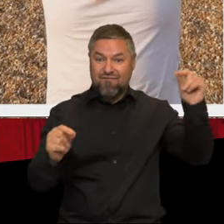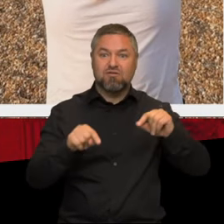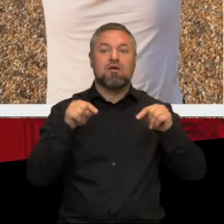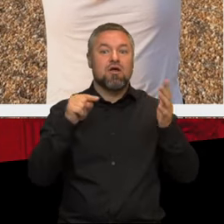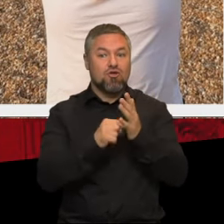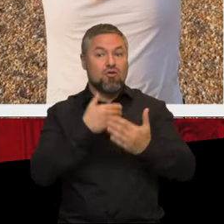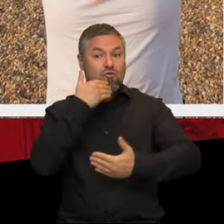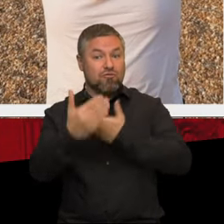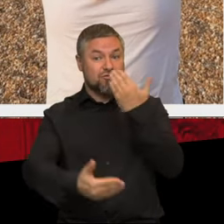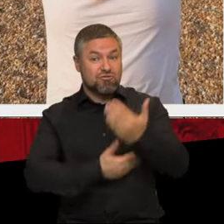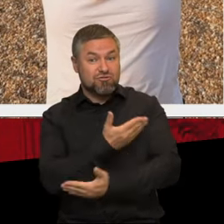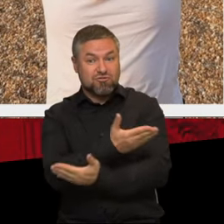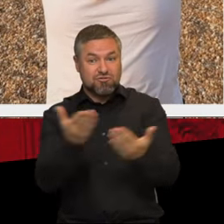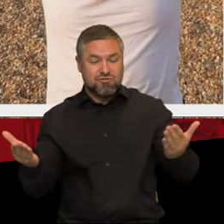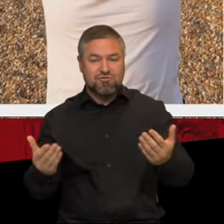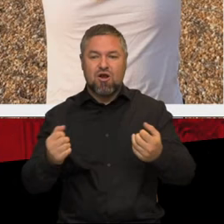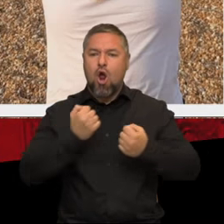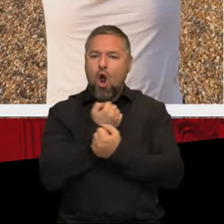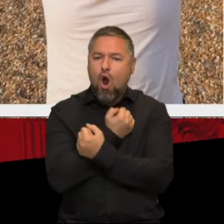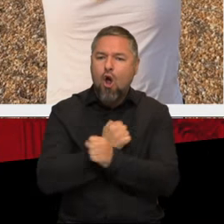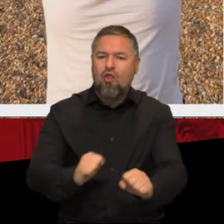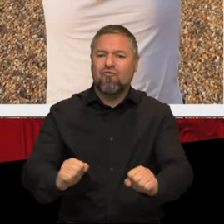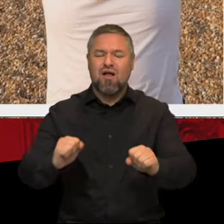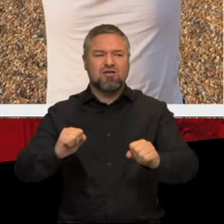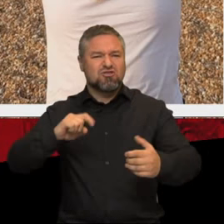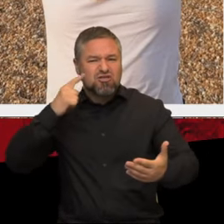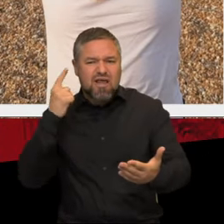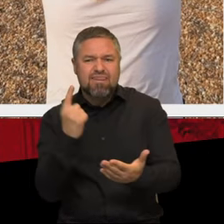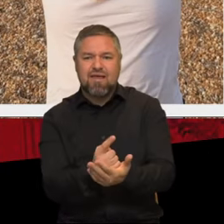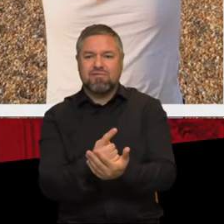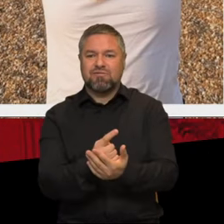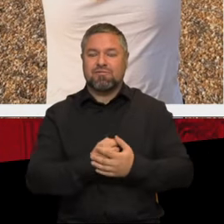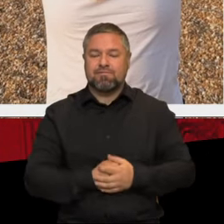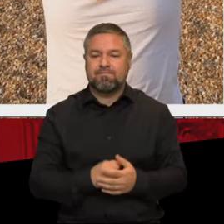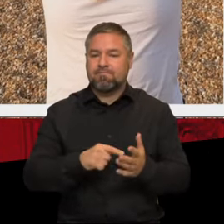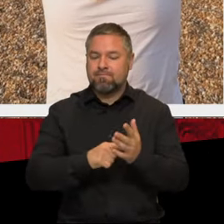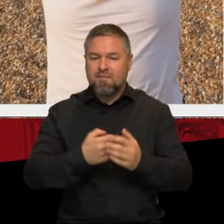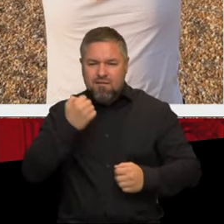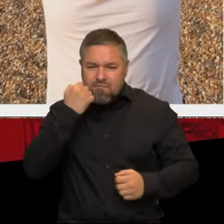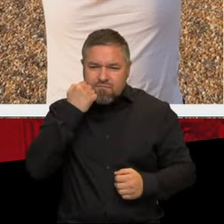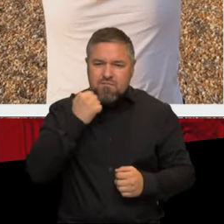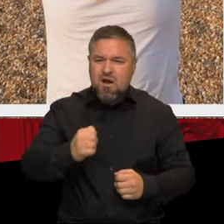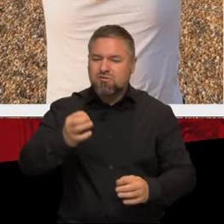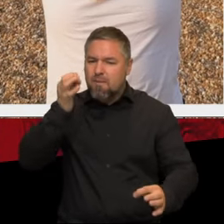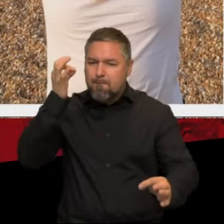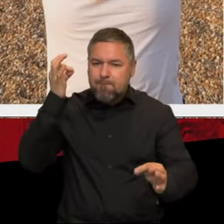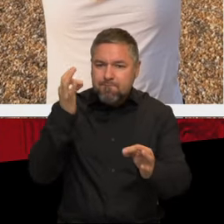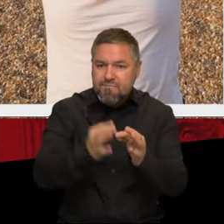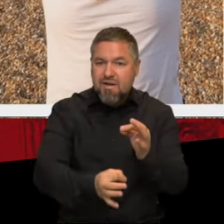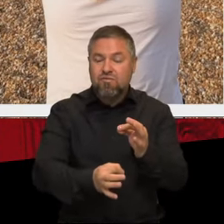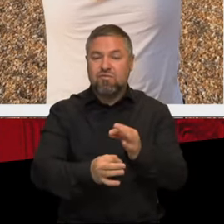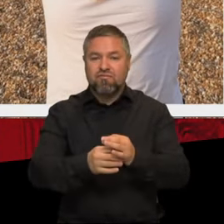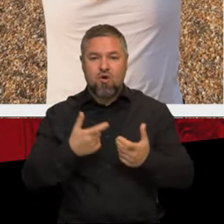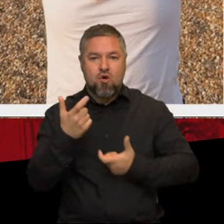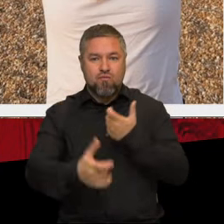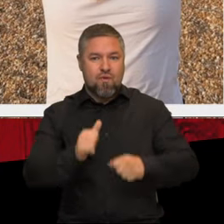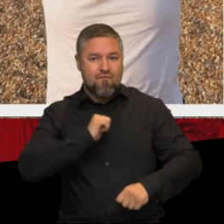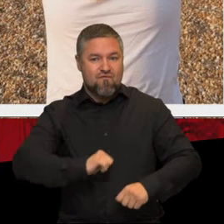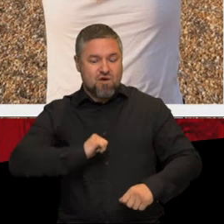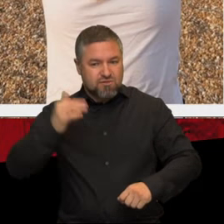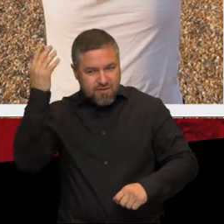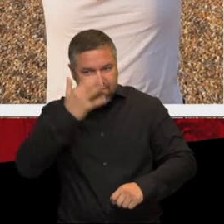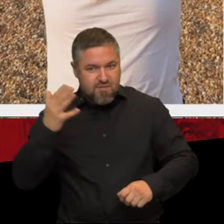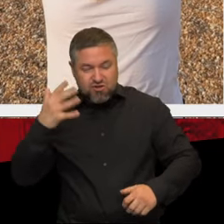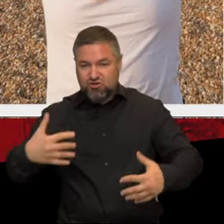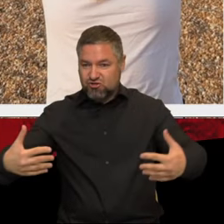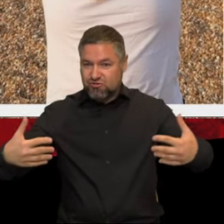właśnie Państwu życzę. Śmiałych i odważnych decyzji oraz jak najbardziej skutecznego wdrażania swoich marzeń